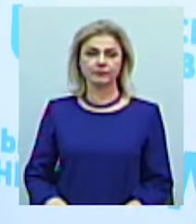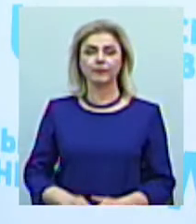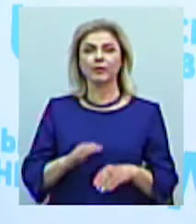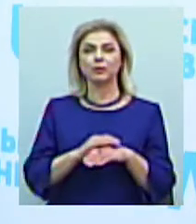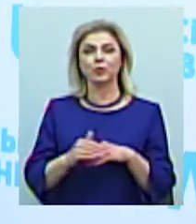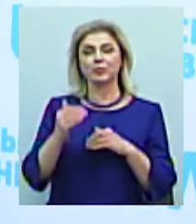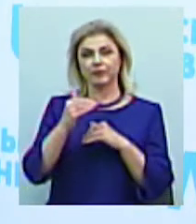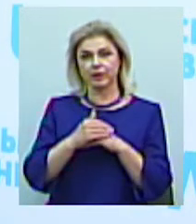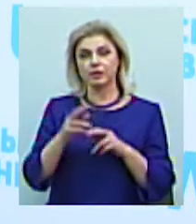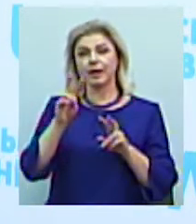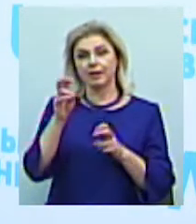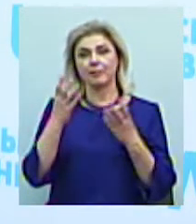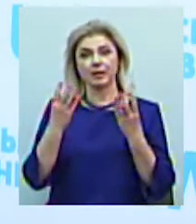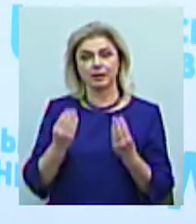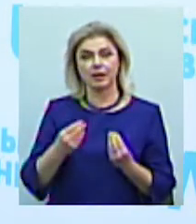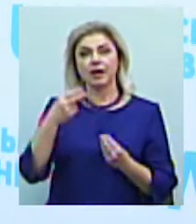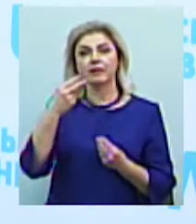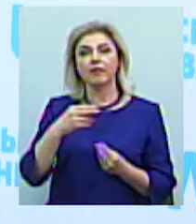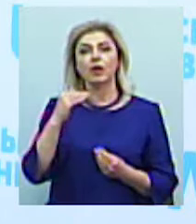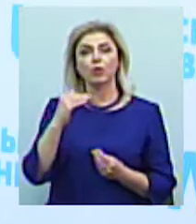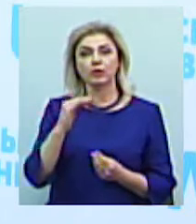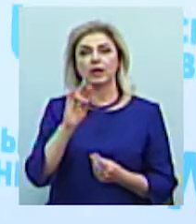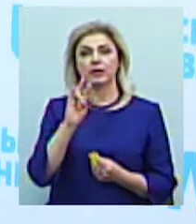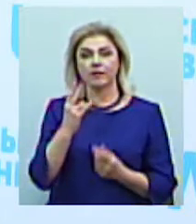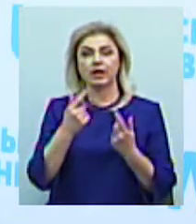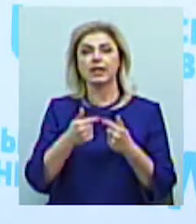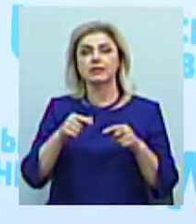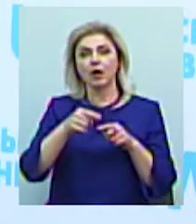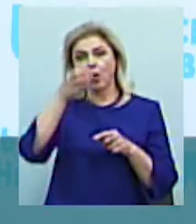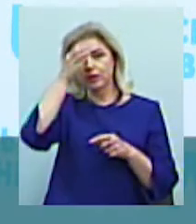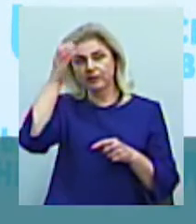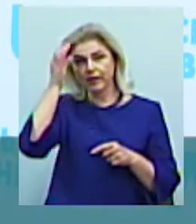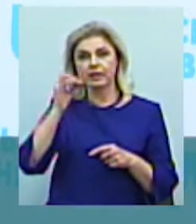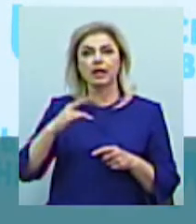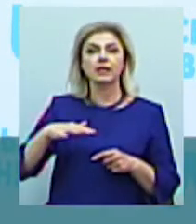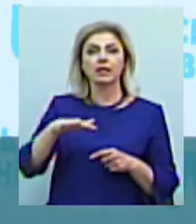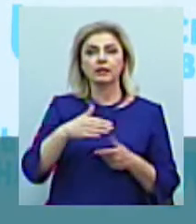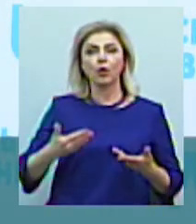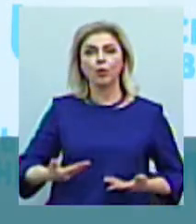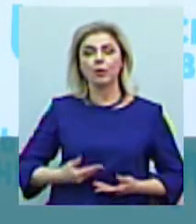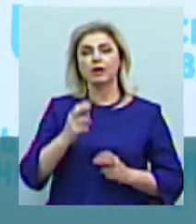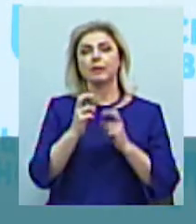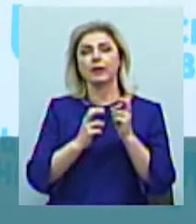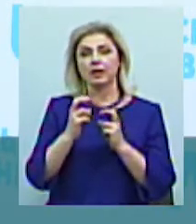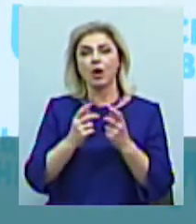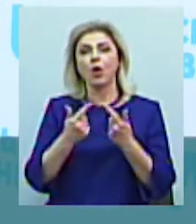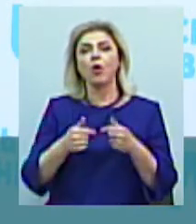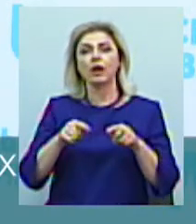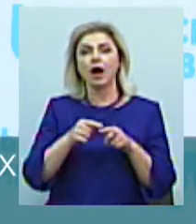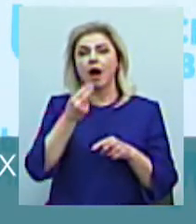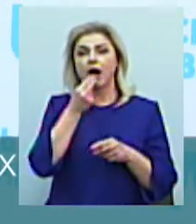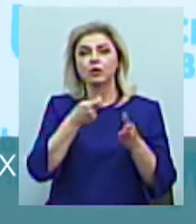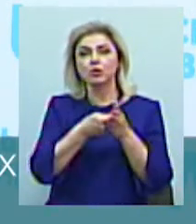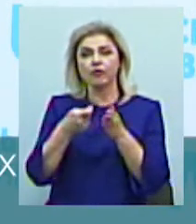Добрий вечір, це тема дня. 20 лютого у миколаївських закладах освіти та на території комунального підприємства з організації